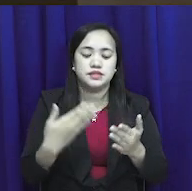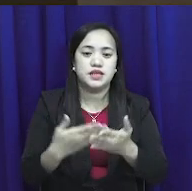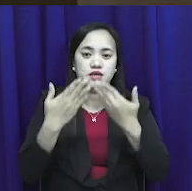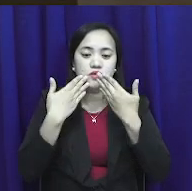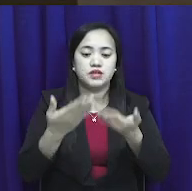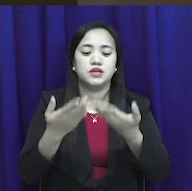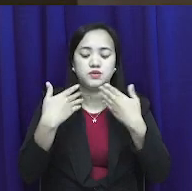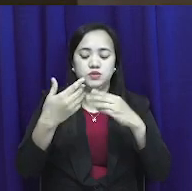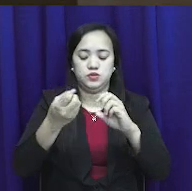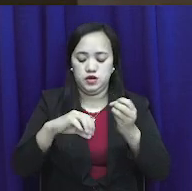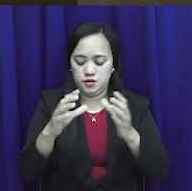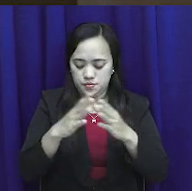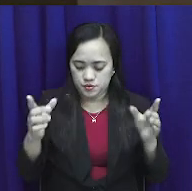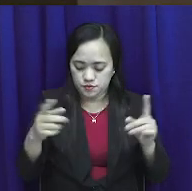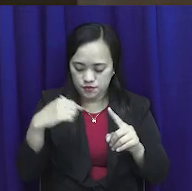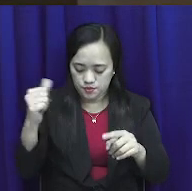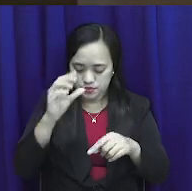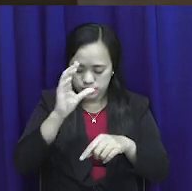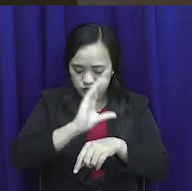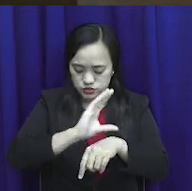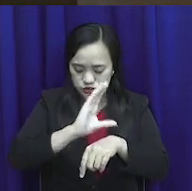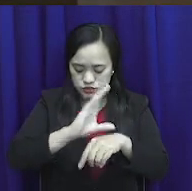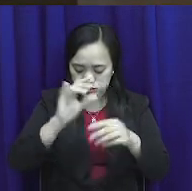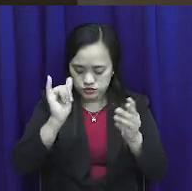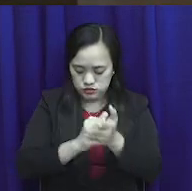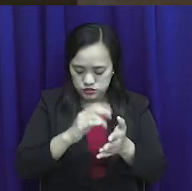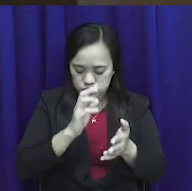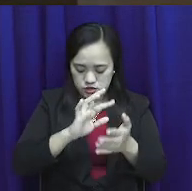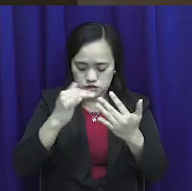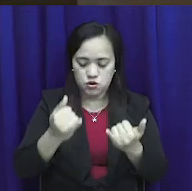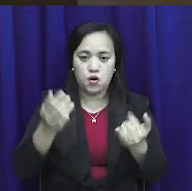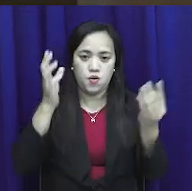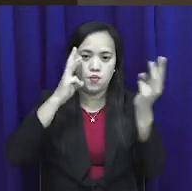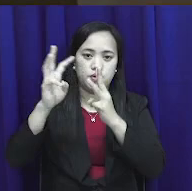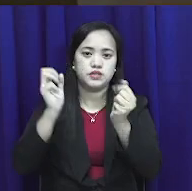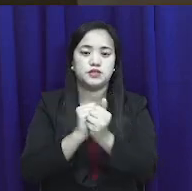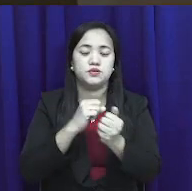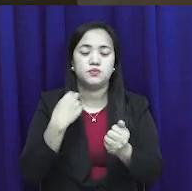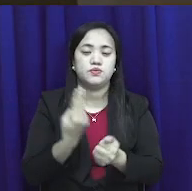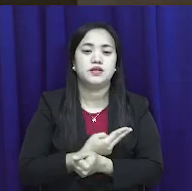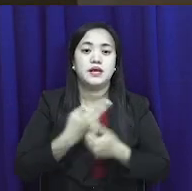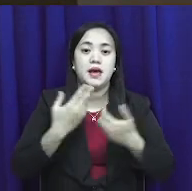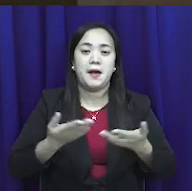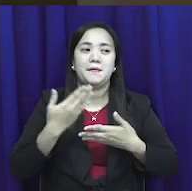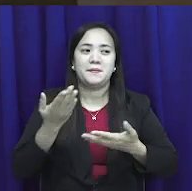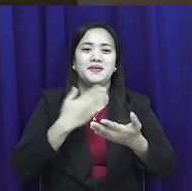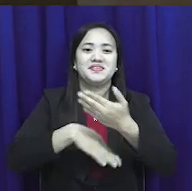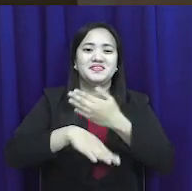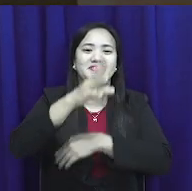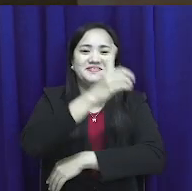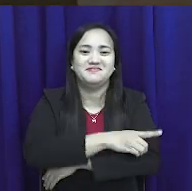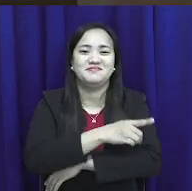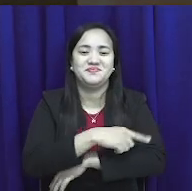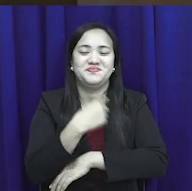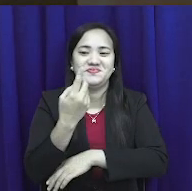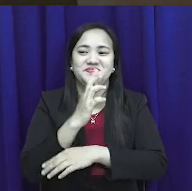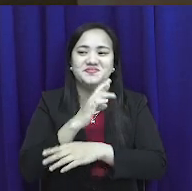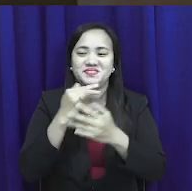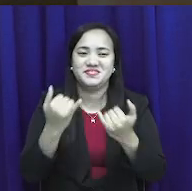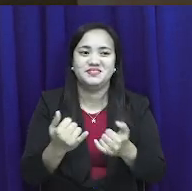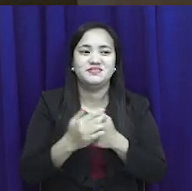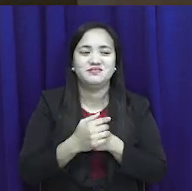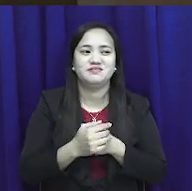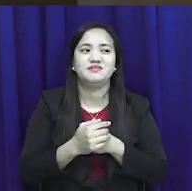Ah from other churches that are watching with us again happy birthday sa lahat may birthday baka meron pa kayong n na hindi namin nababanggit